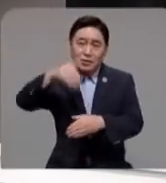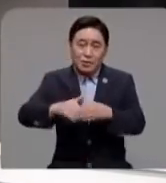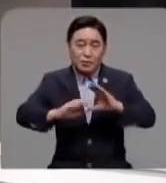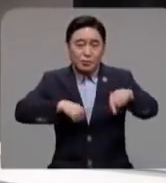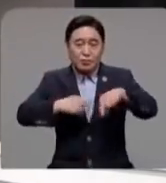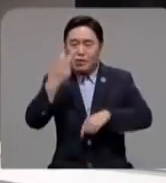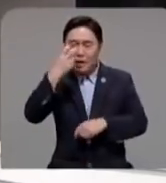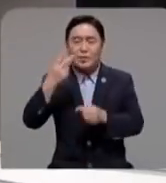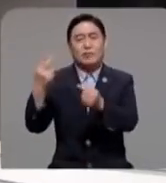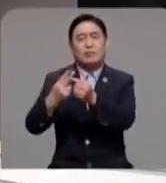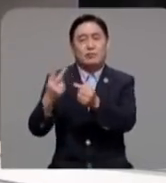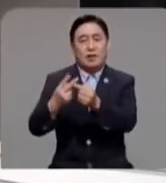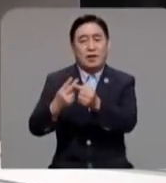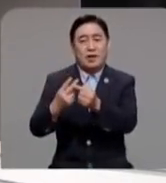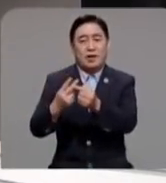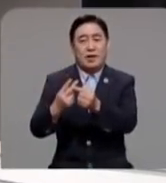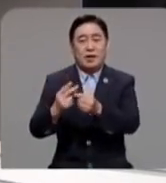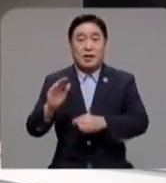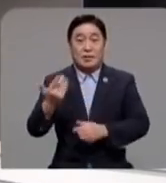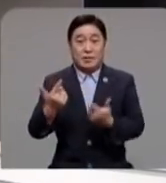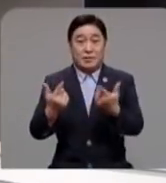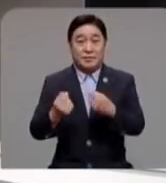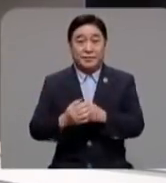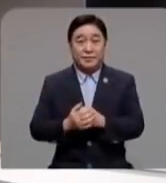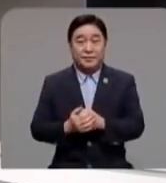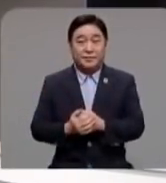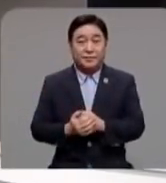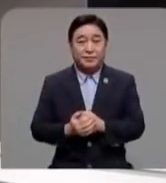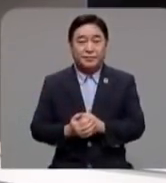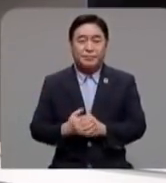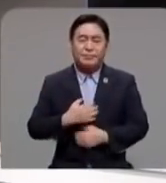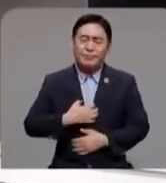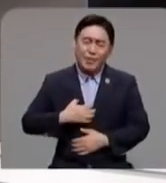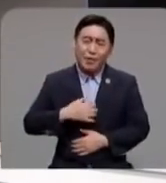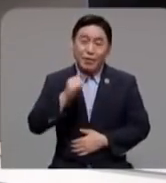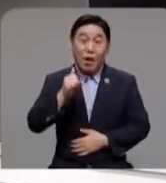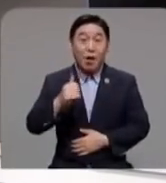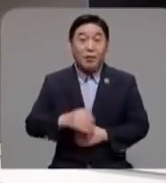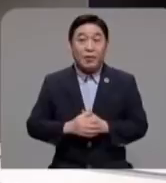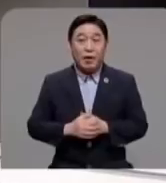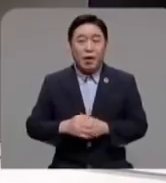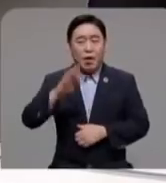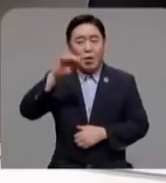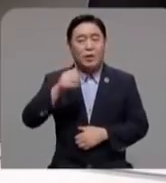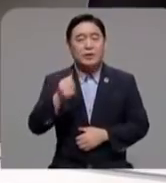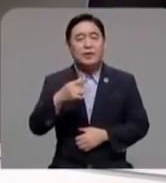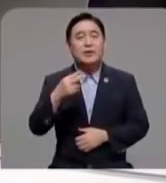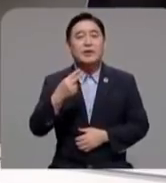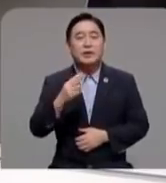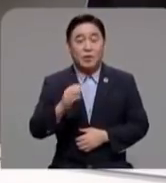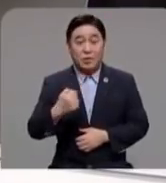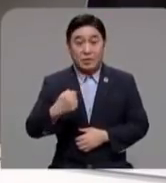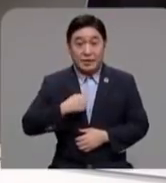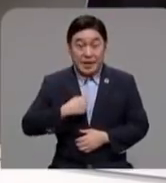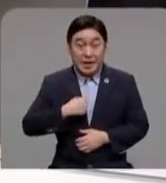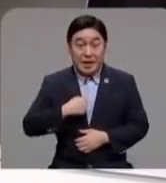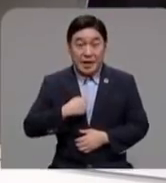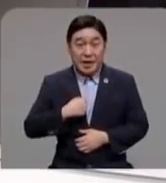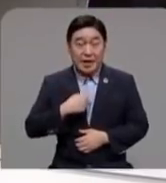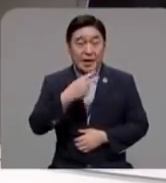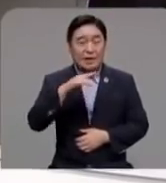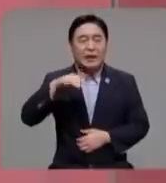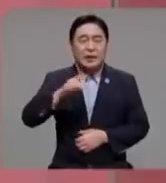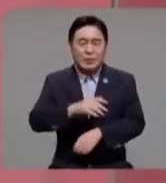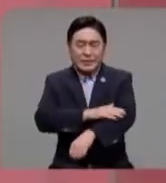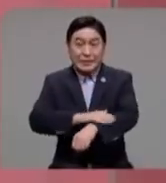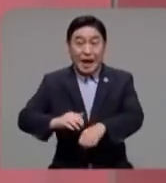국감 시즌2가 될 거라고 걱정이 됩니다. 왜 원희룡이 대장동을 제일 잘